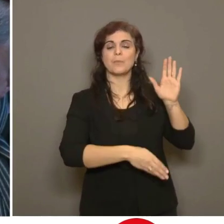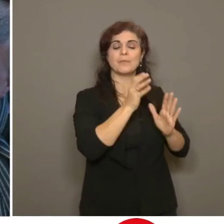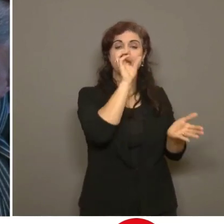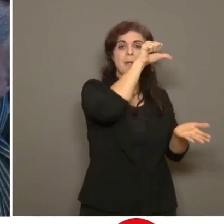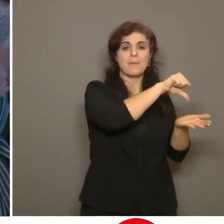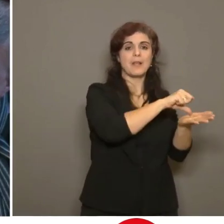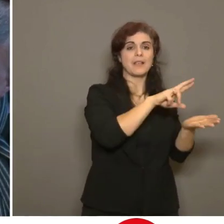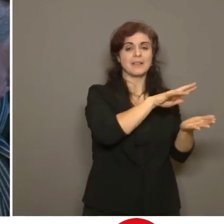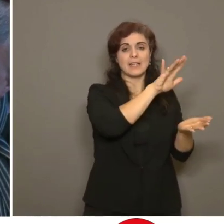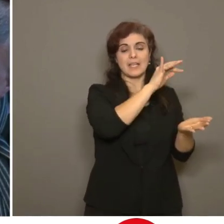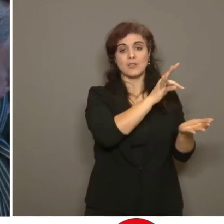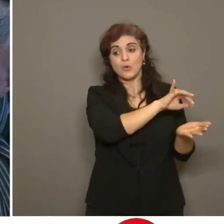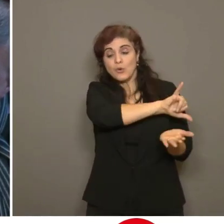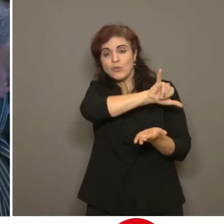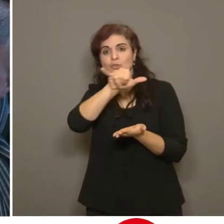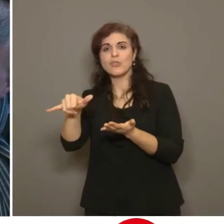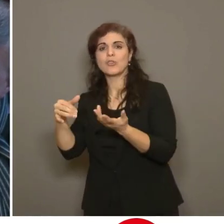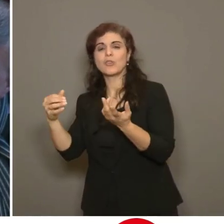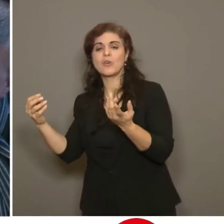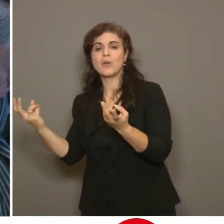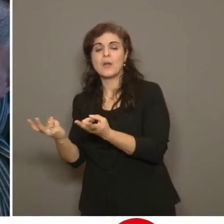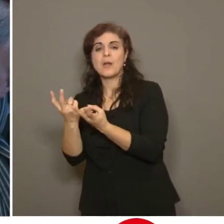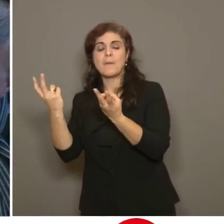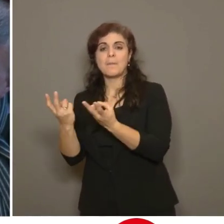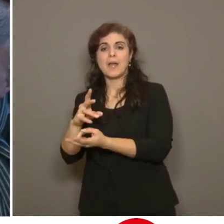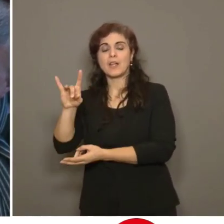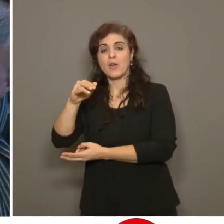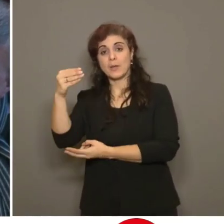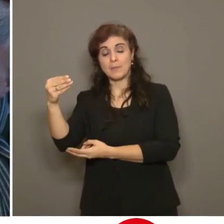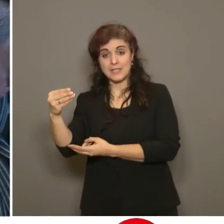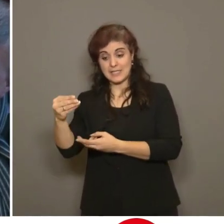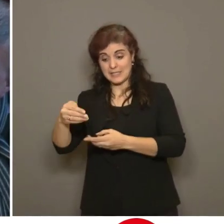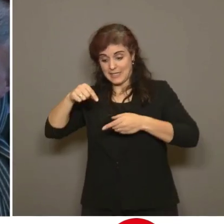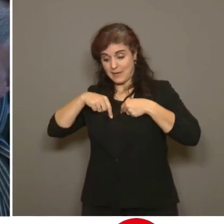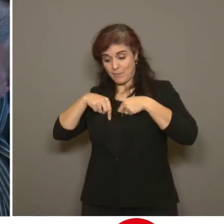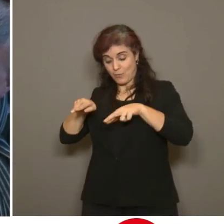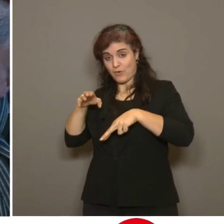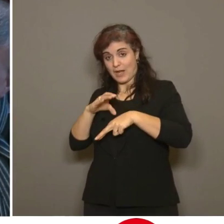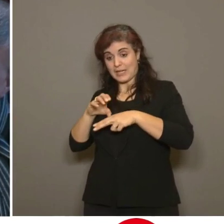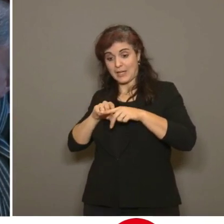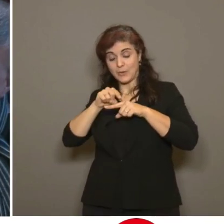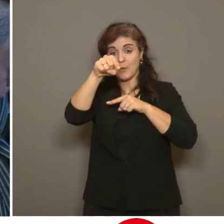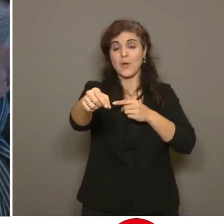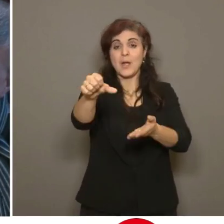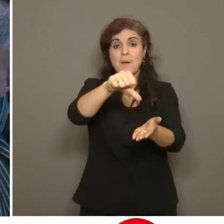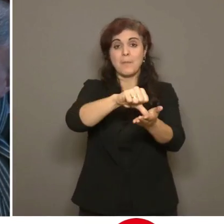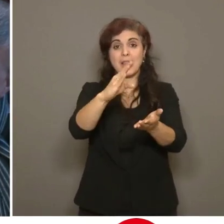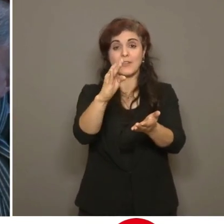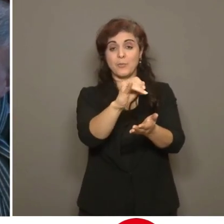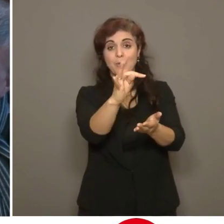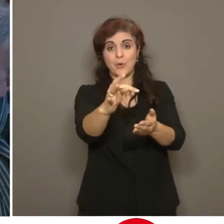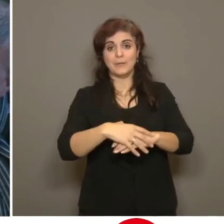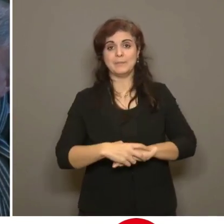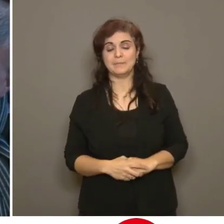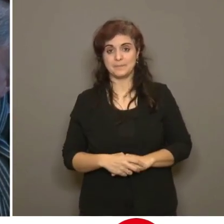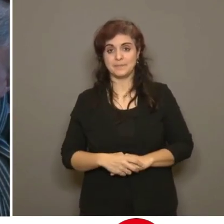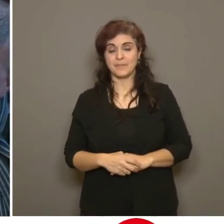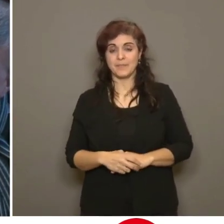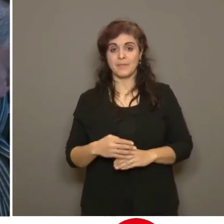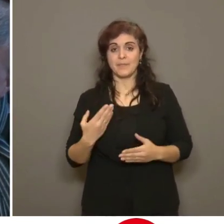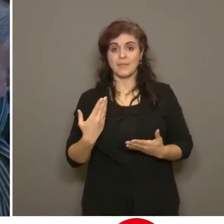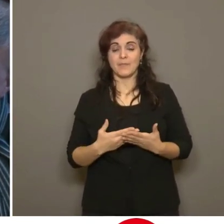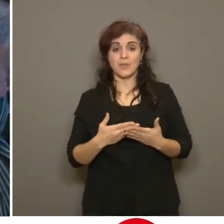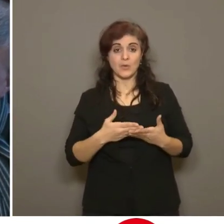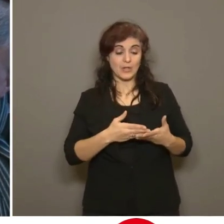Henri Matisse et du boulevard Carnot à la place aux Bleuets. Depuis l'éviction des occupants sans titre de la